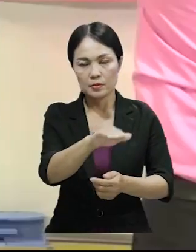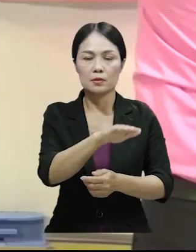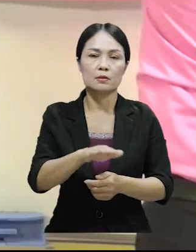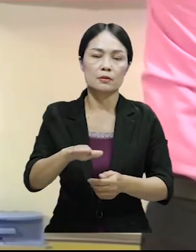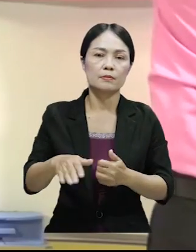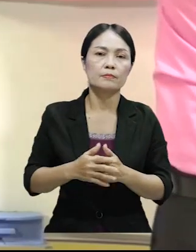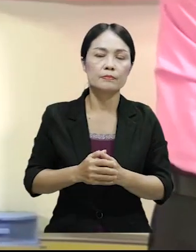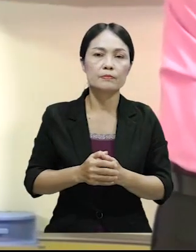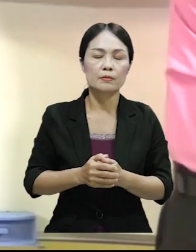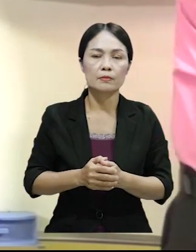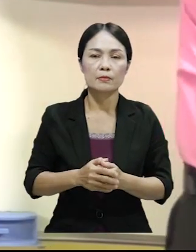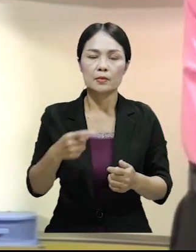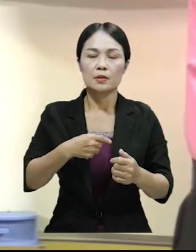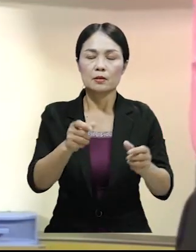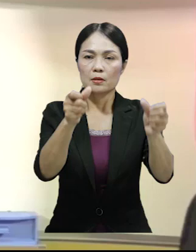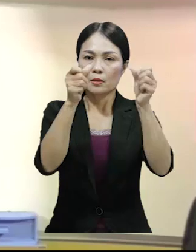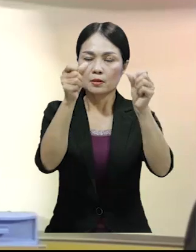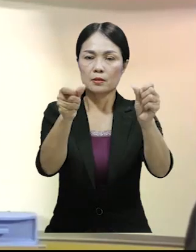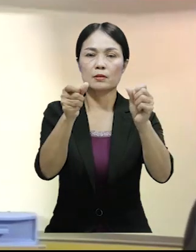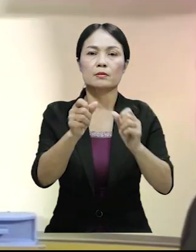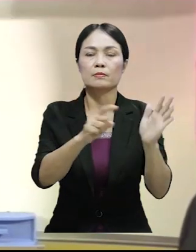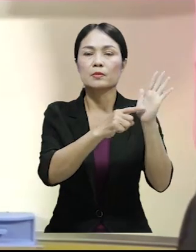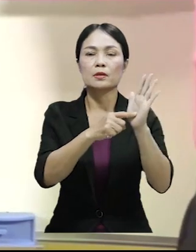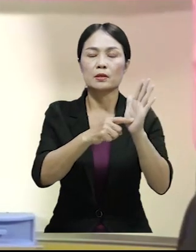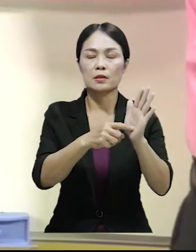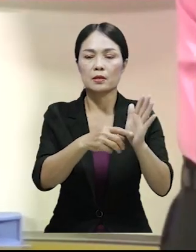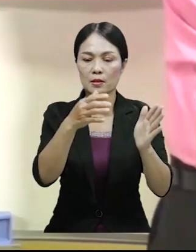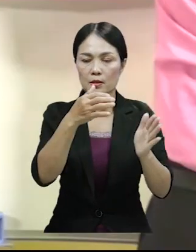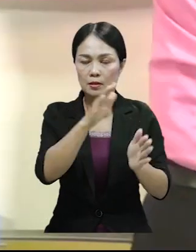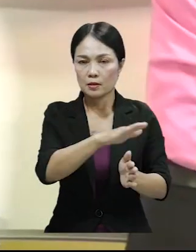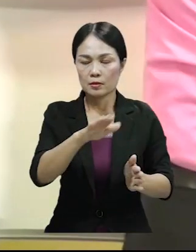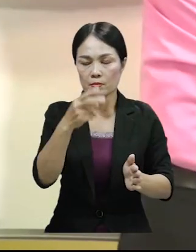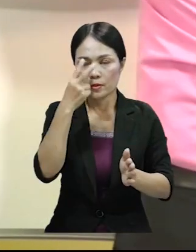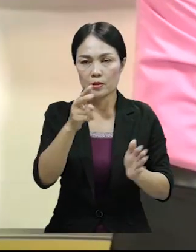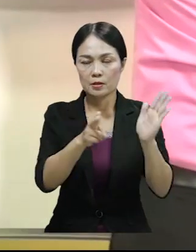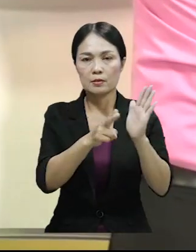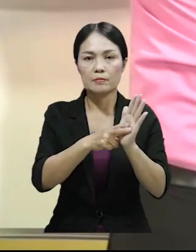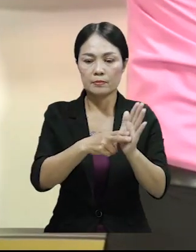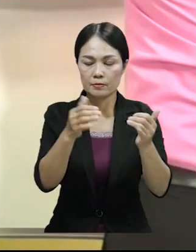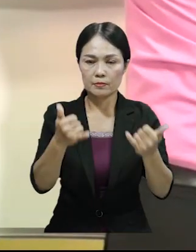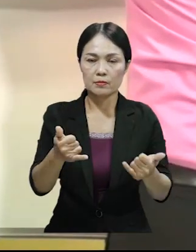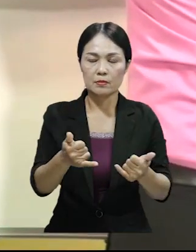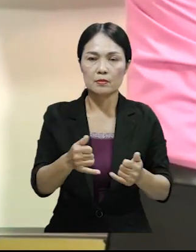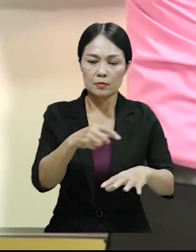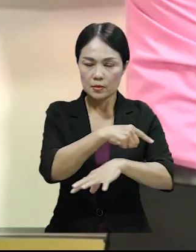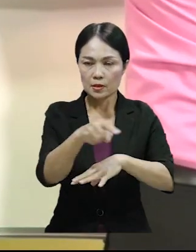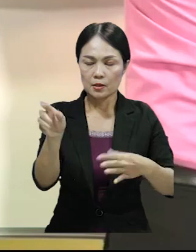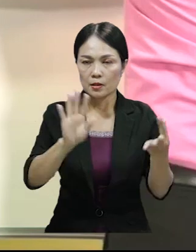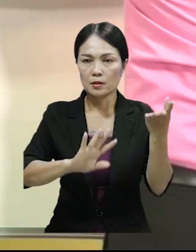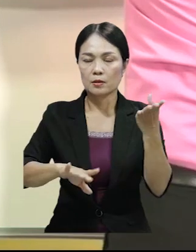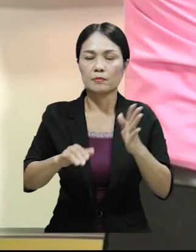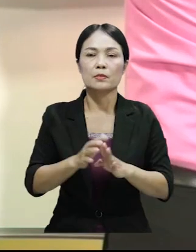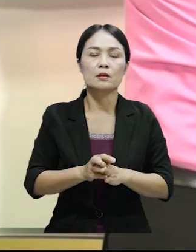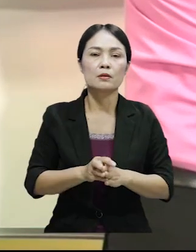ណាបាទលោកគ្រូបាត់បង្ហាញហើយកូនមើលបណ្ដាទៅកូនមើលឃើញច្បាស់ទេ នេះគឺជាចង្វាក់រាំវង់ណារ